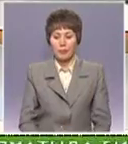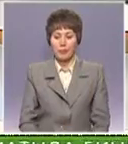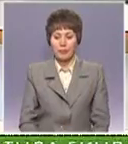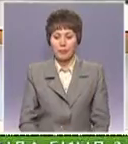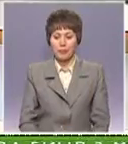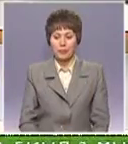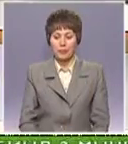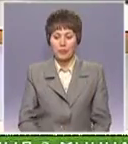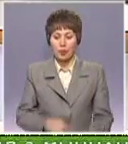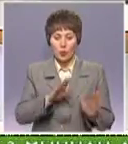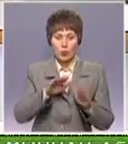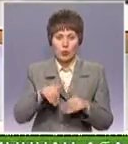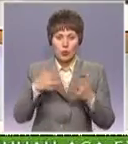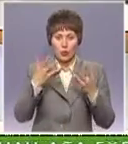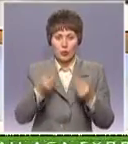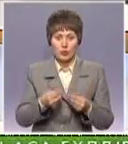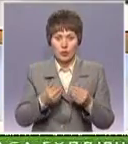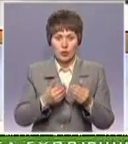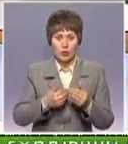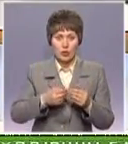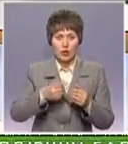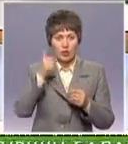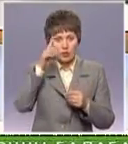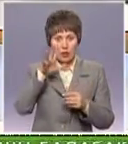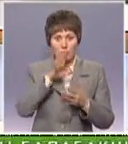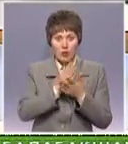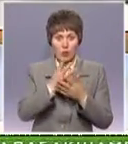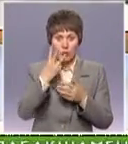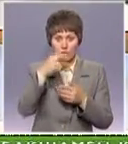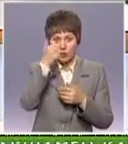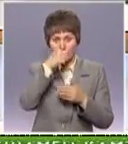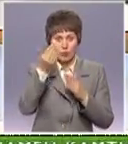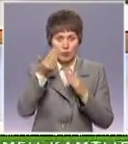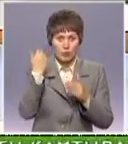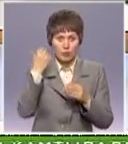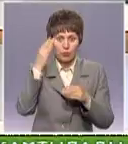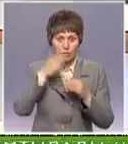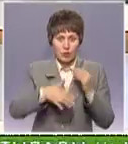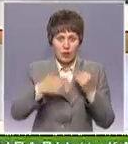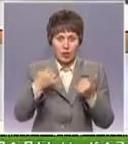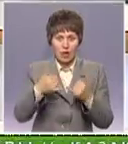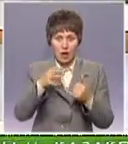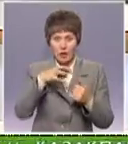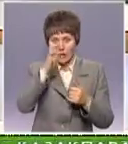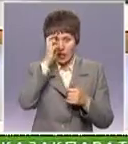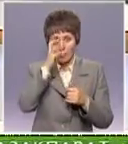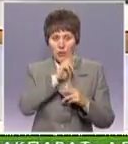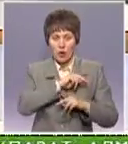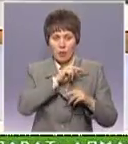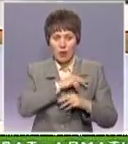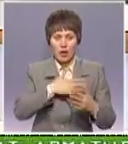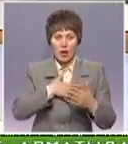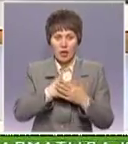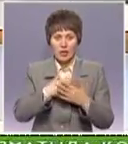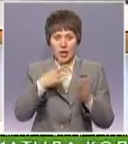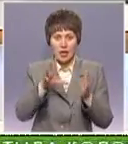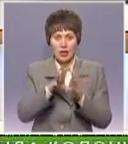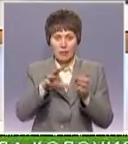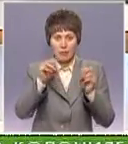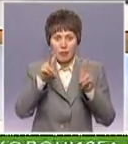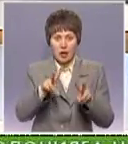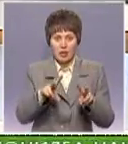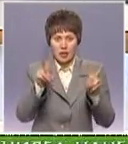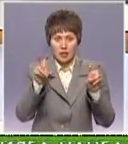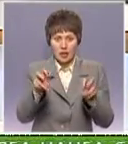Өткен күннен белгі бар. Жоғарғы оқу орнын осыдан 30 жыл бұрын бітірген түлектер бүгінде елімізге еңбегі сіңген энергетик